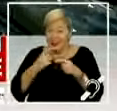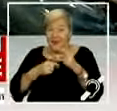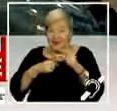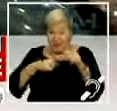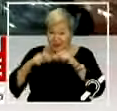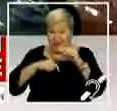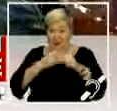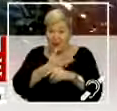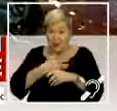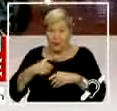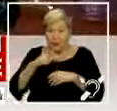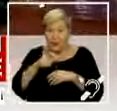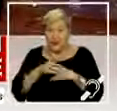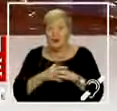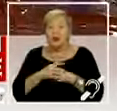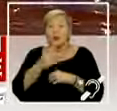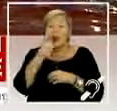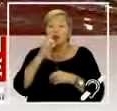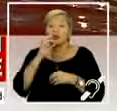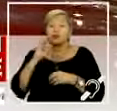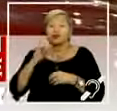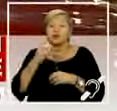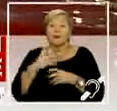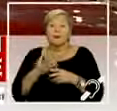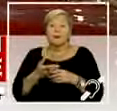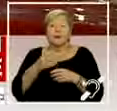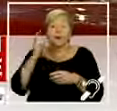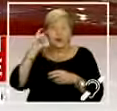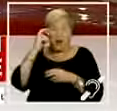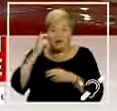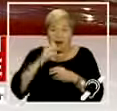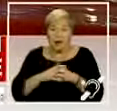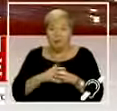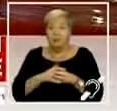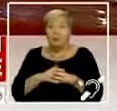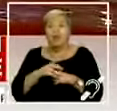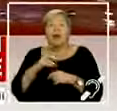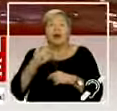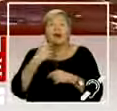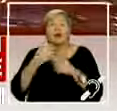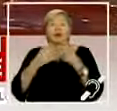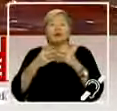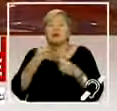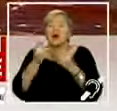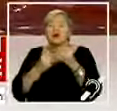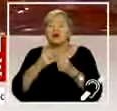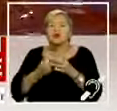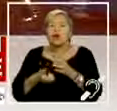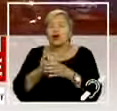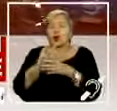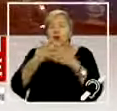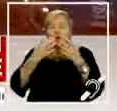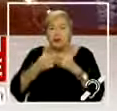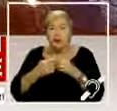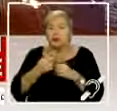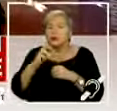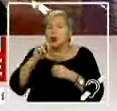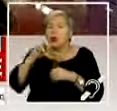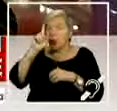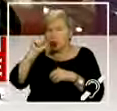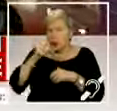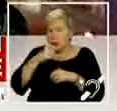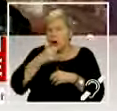în capitală. Vor fi 100 de modele. Câteva date legate de numărul de autoturisme noi înmatriculate în primele 9 luni